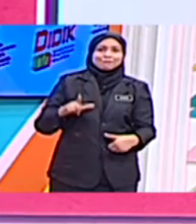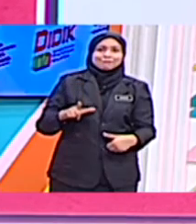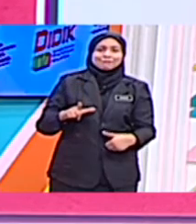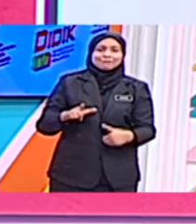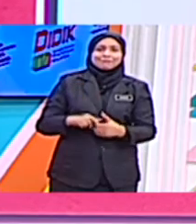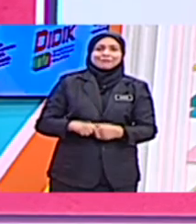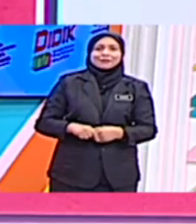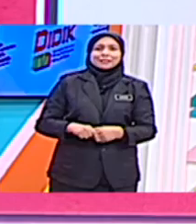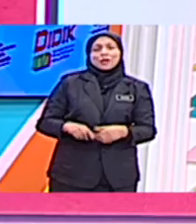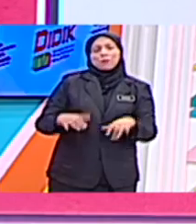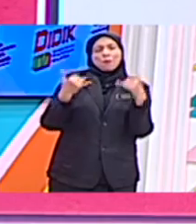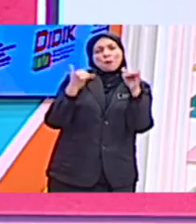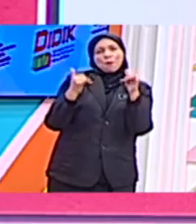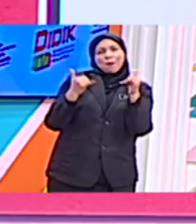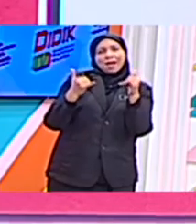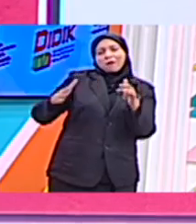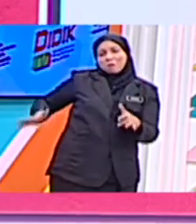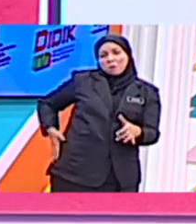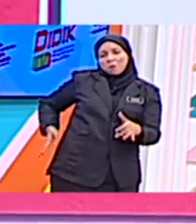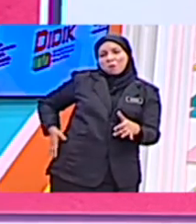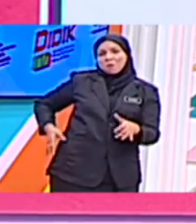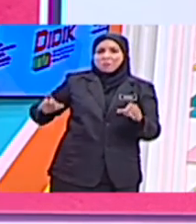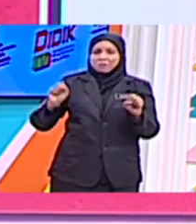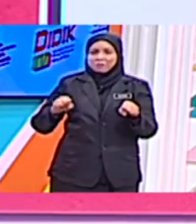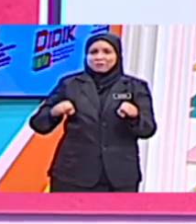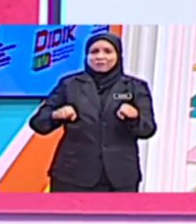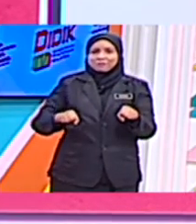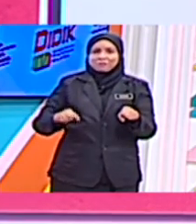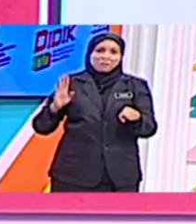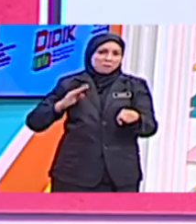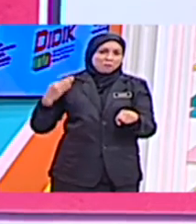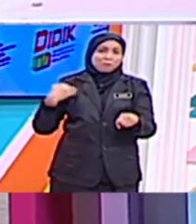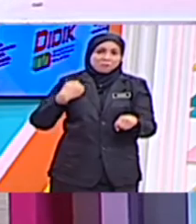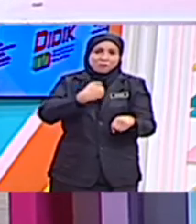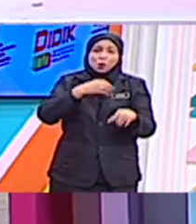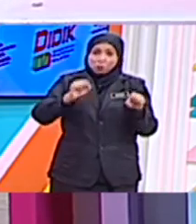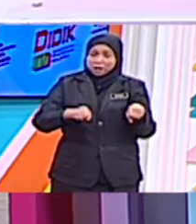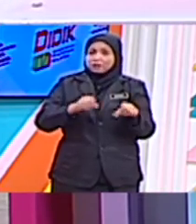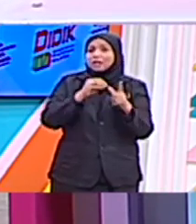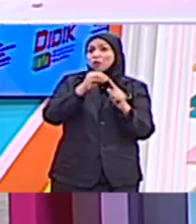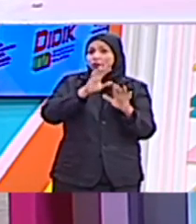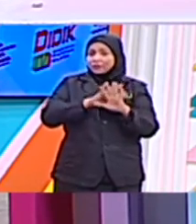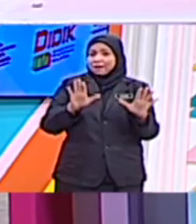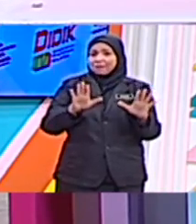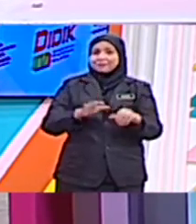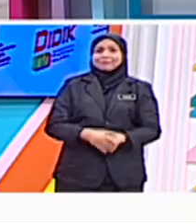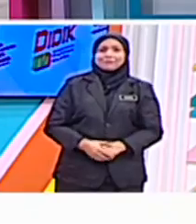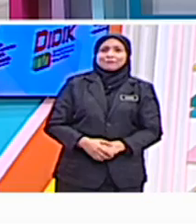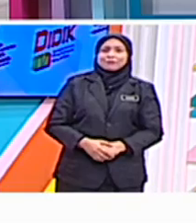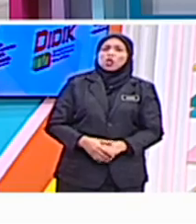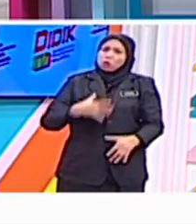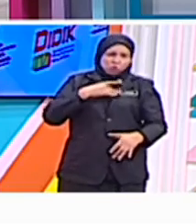bergurau. Kan kat sekolah main-main pegang, main-main pegang. Aku cuik kamu, kamu cuik saya. Boleh ke tak boleh? Tak boleh.